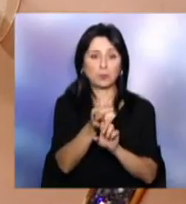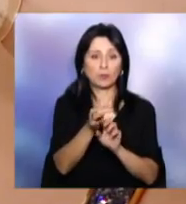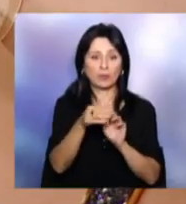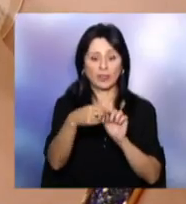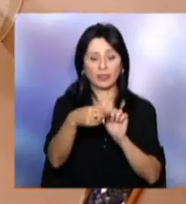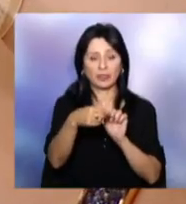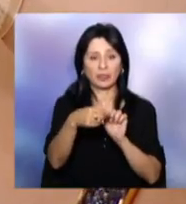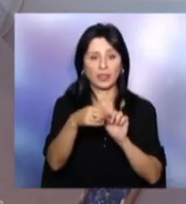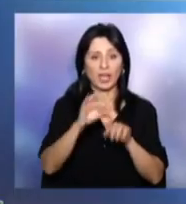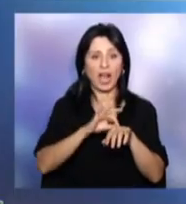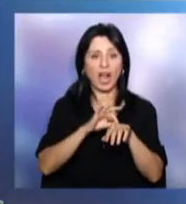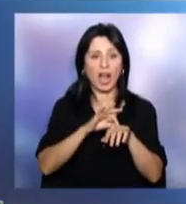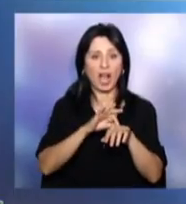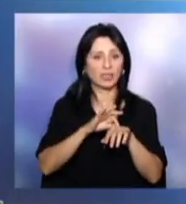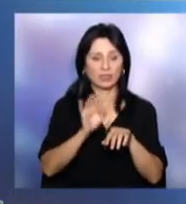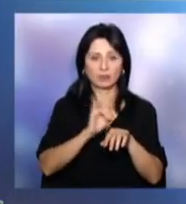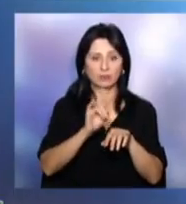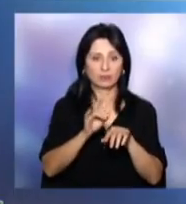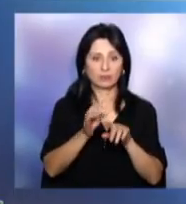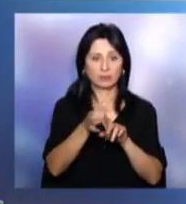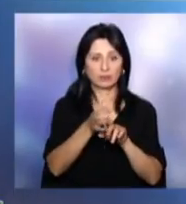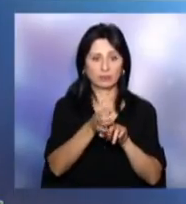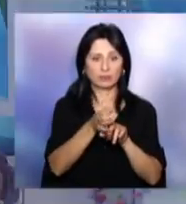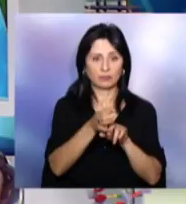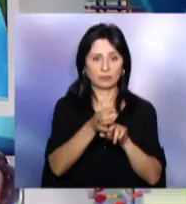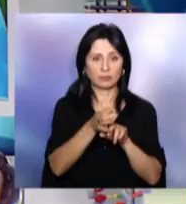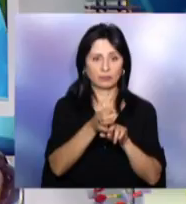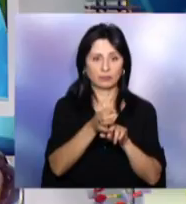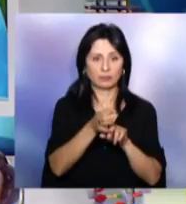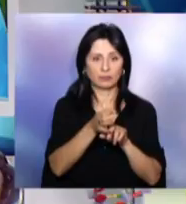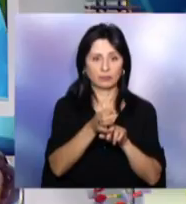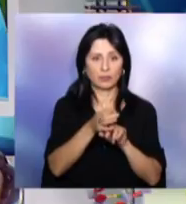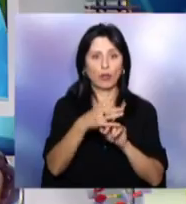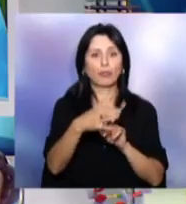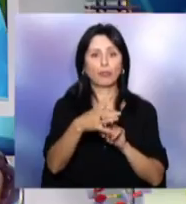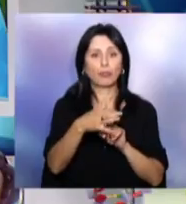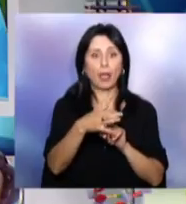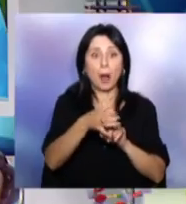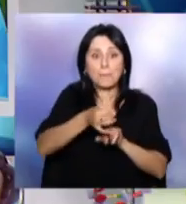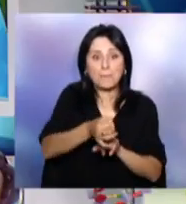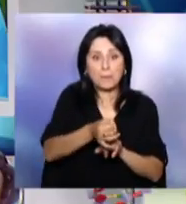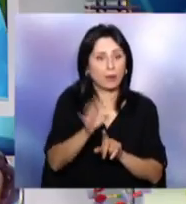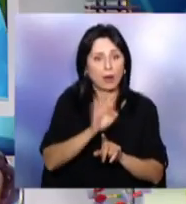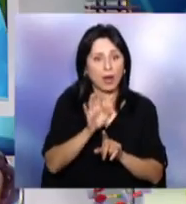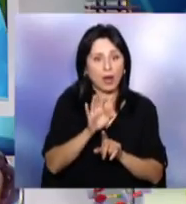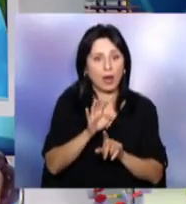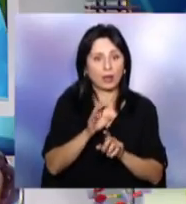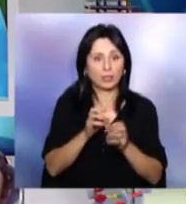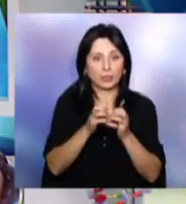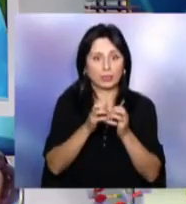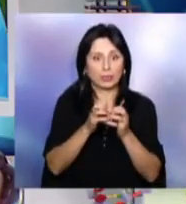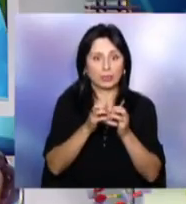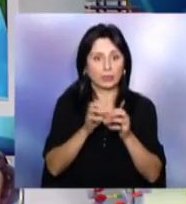ანუ კანის ფრაგმენტი არც არ ჩანს. 1 მმ შეგვიძლია რომ ჩავდეს. არც ძალიან მოჭერილი არ უნდა იყოს, რომ მოუჭიროს და